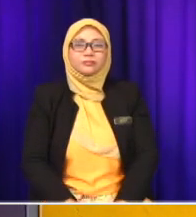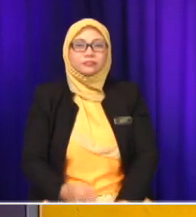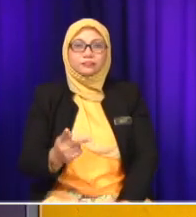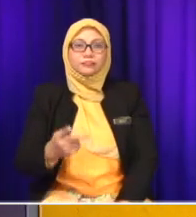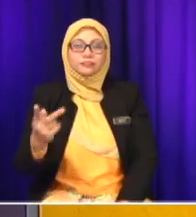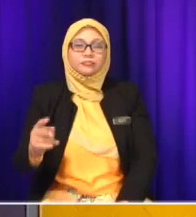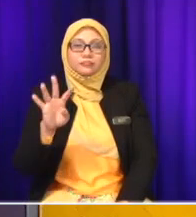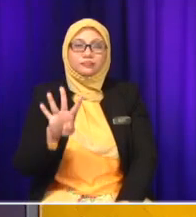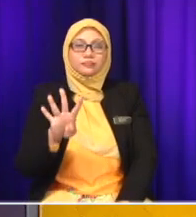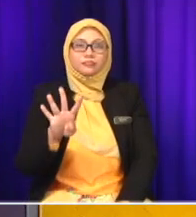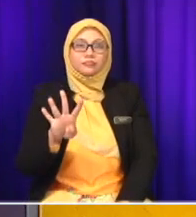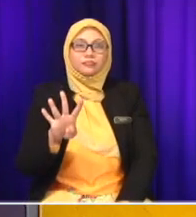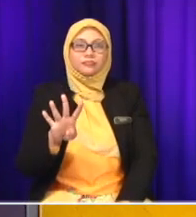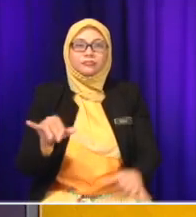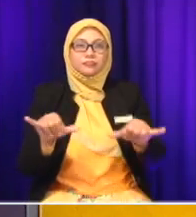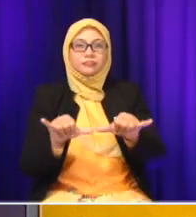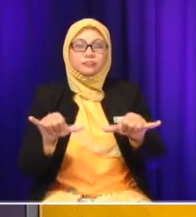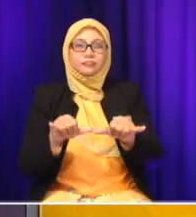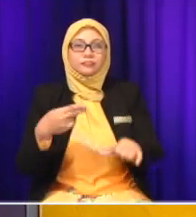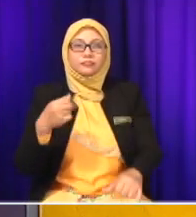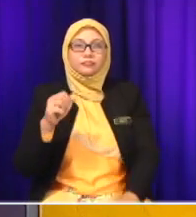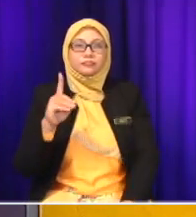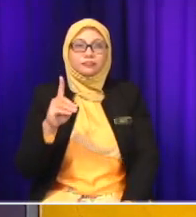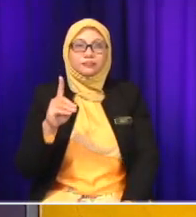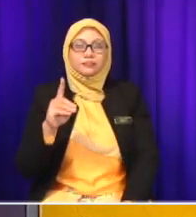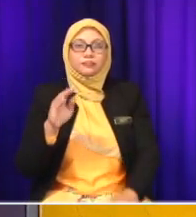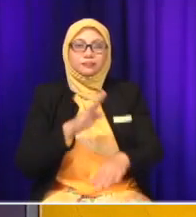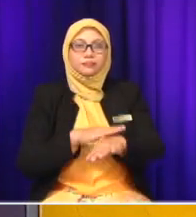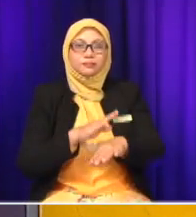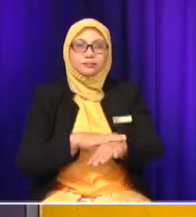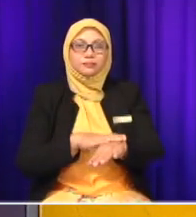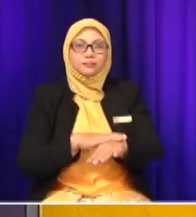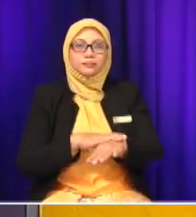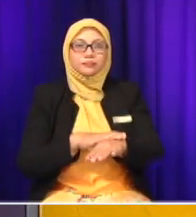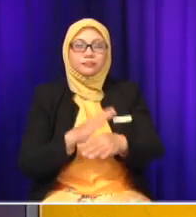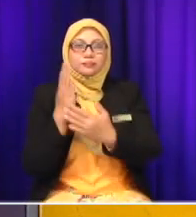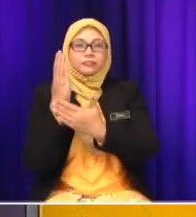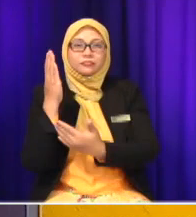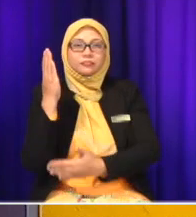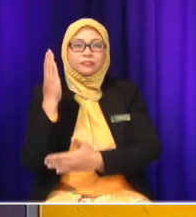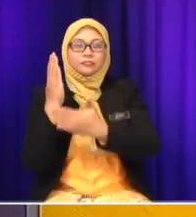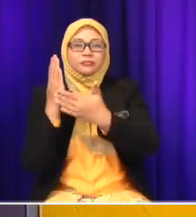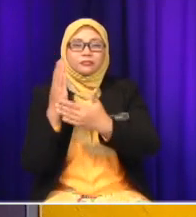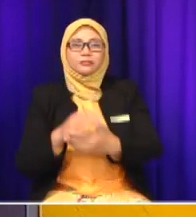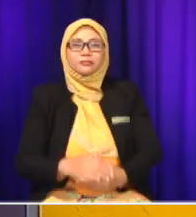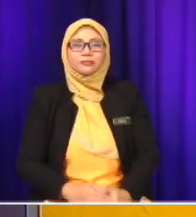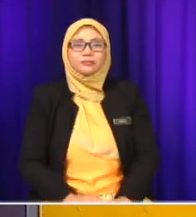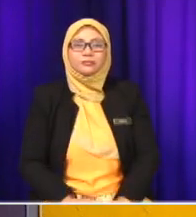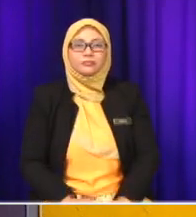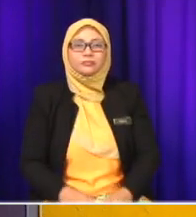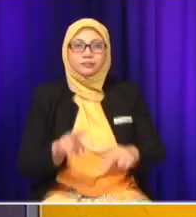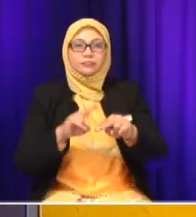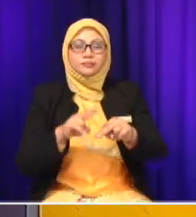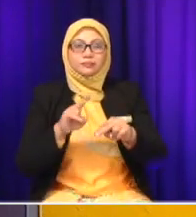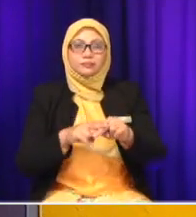keempat iaitu kita mengukur Servis pada lengan jumplang Oke lengan jumang kedudukan dia berada pada lengan